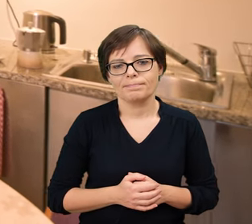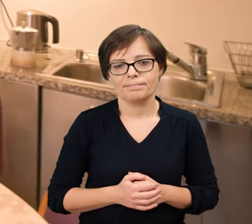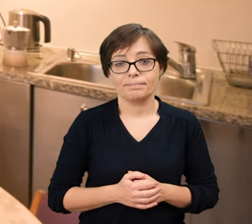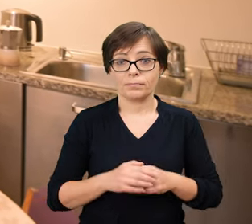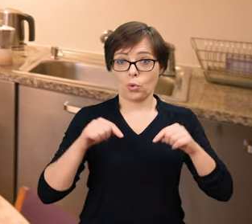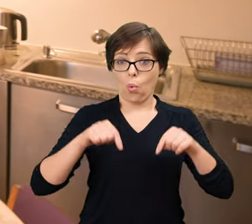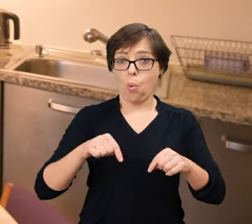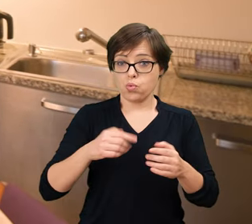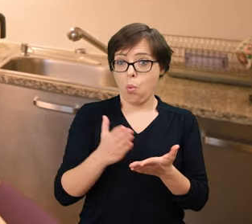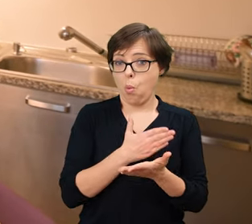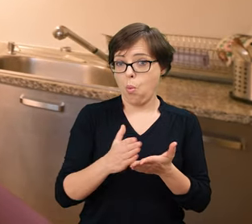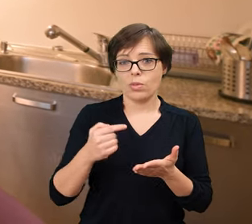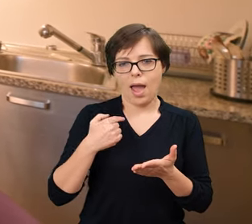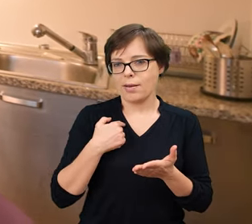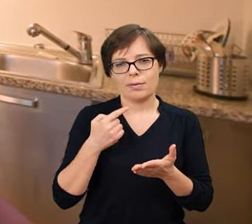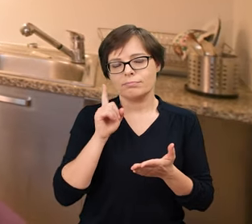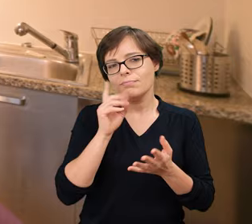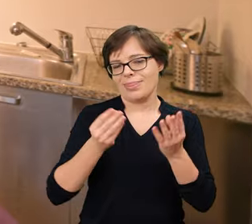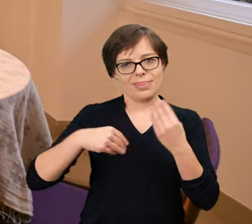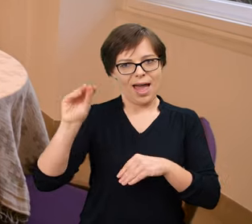W tej kuchni zmieniłem najwięcej, dlatego że